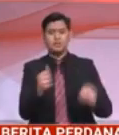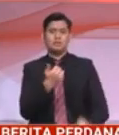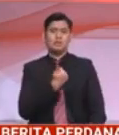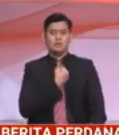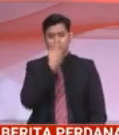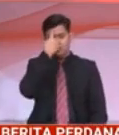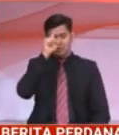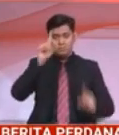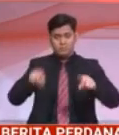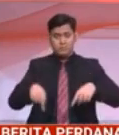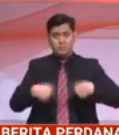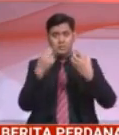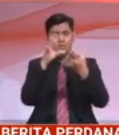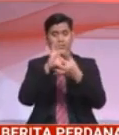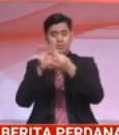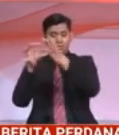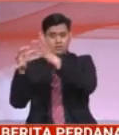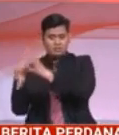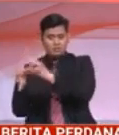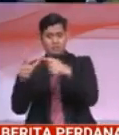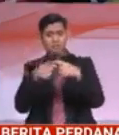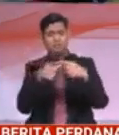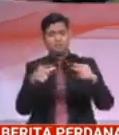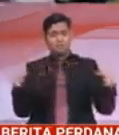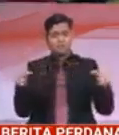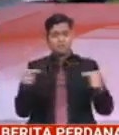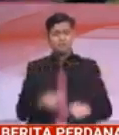Temasha terbesar itu.